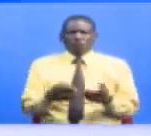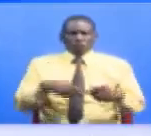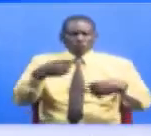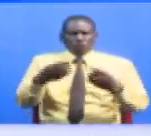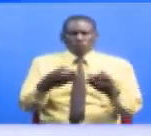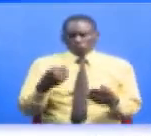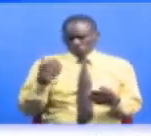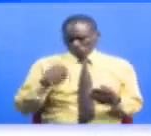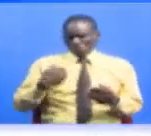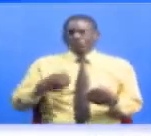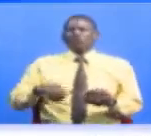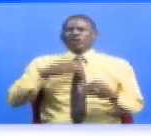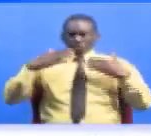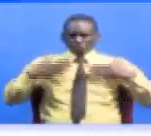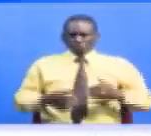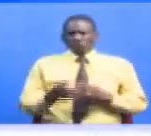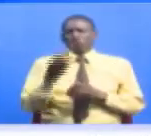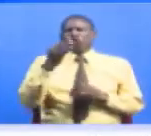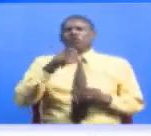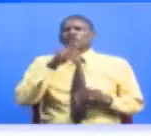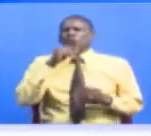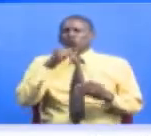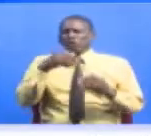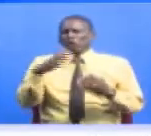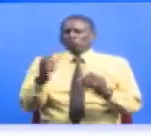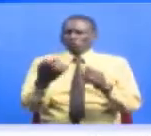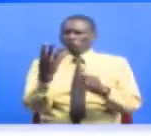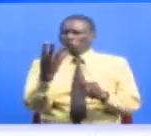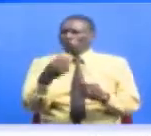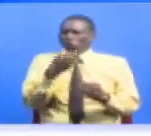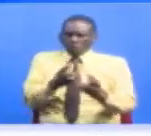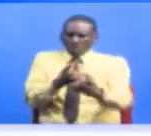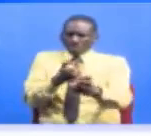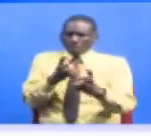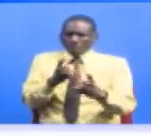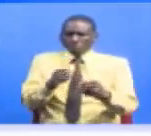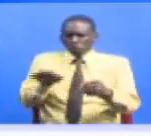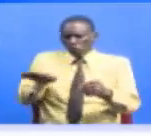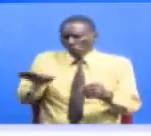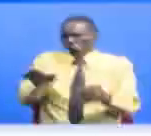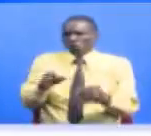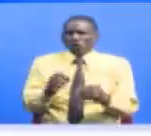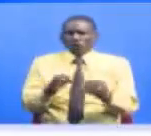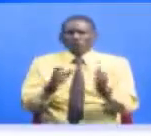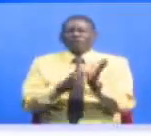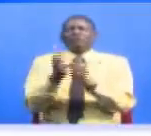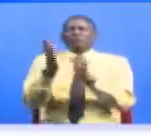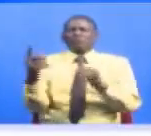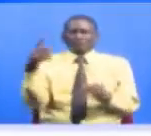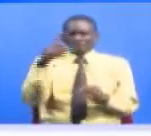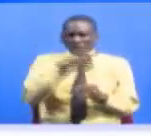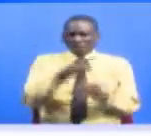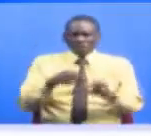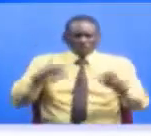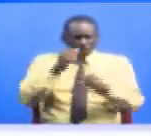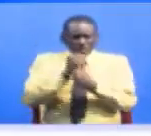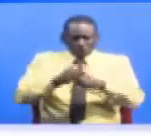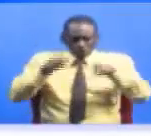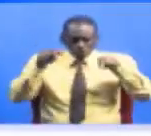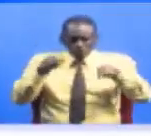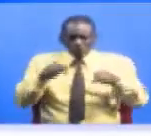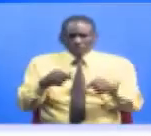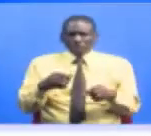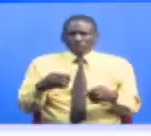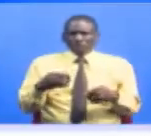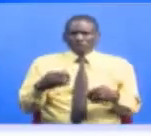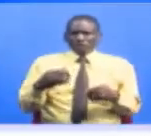Upasuaji wa miili ya vijana watatu kati ya wanne waliopigwa risasi asubuhi ya kurukia Krismasi umefanyika hii leo katika chumba cha